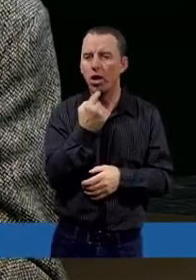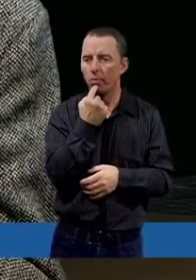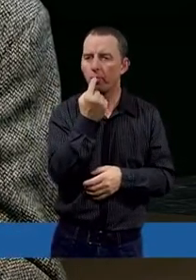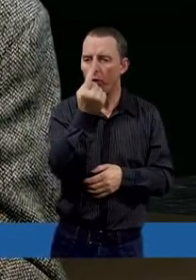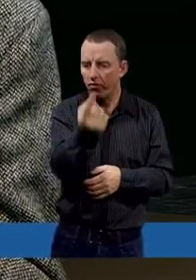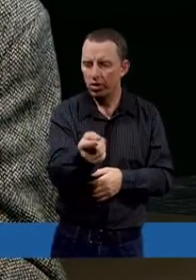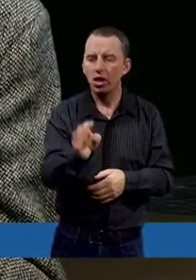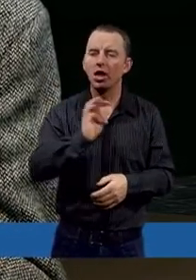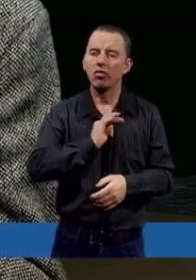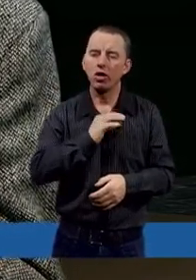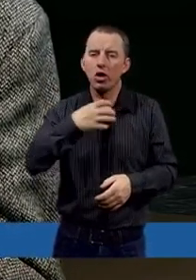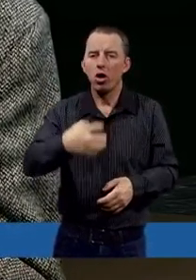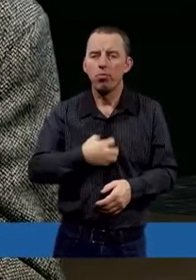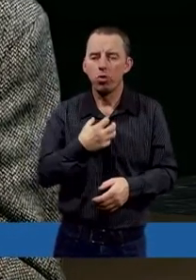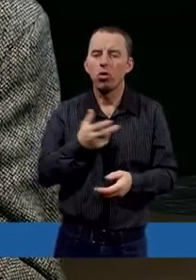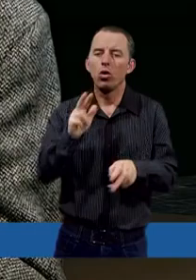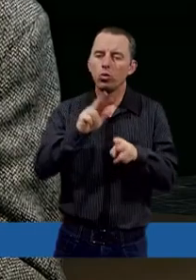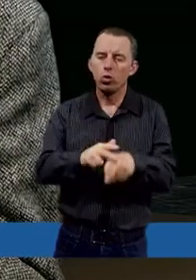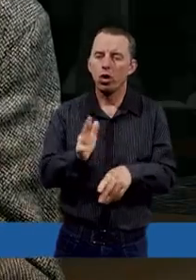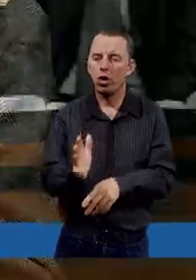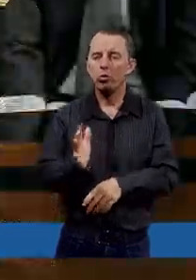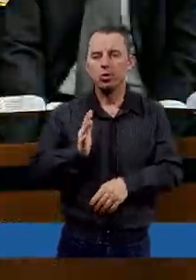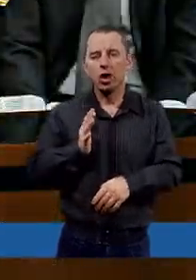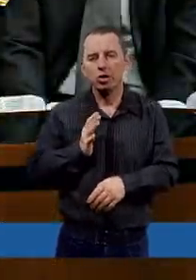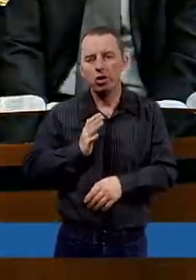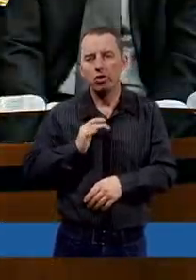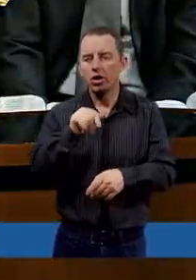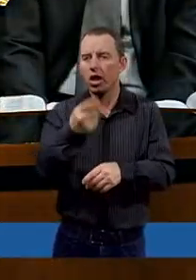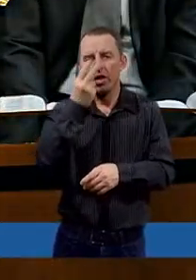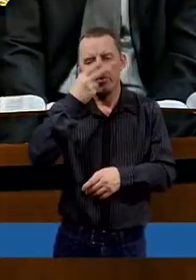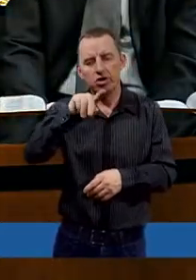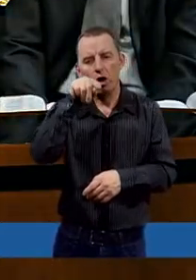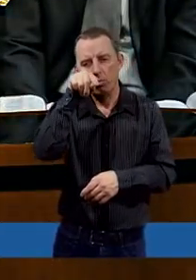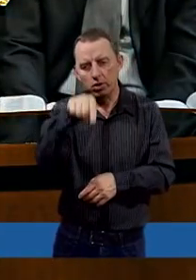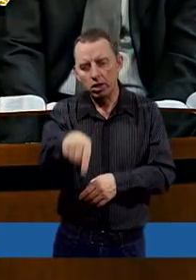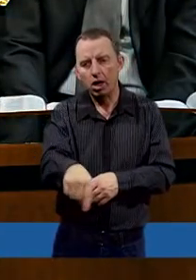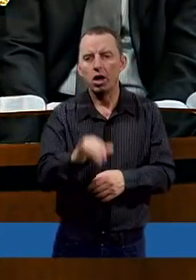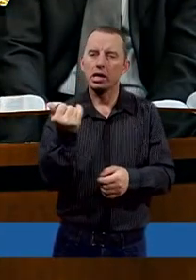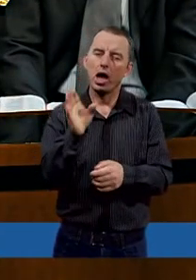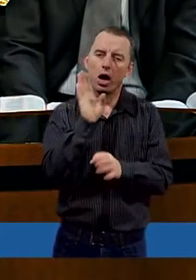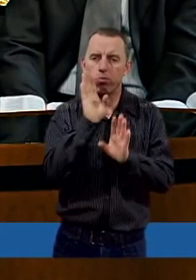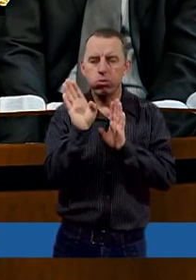swojego bólu, tego, co przeżywa. I tutaj nie widziałbym tego, to jak gdyby